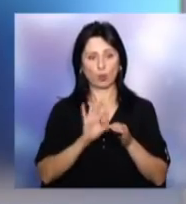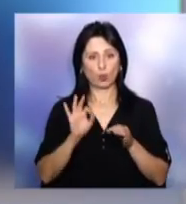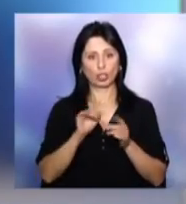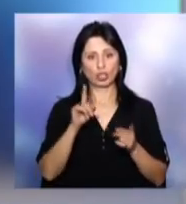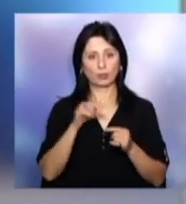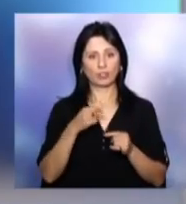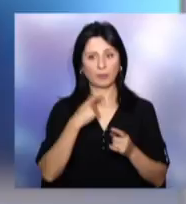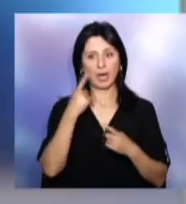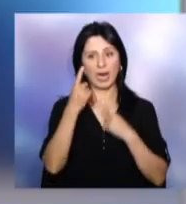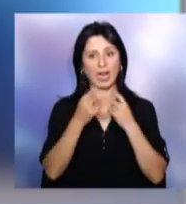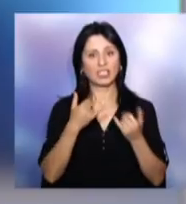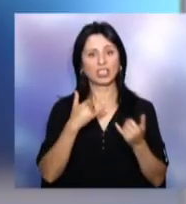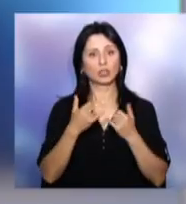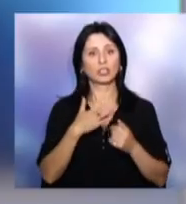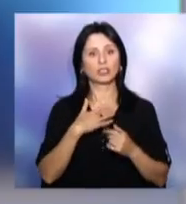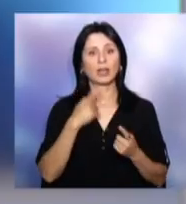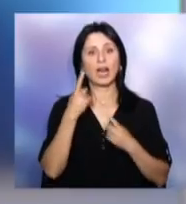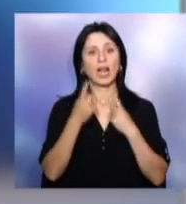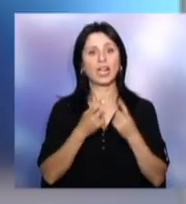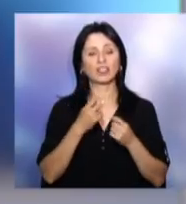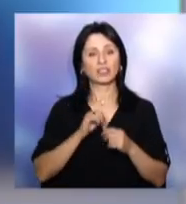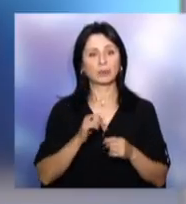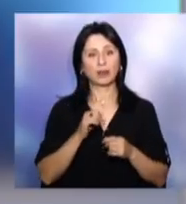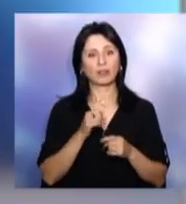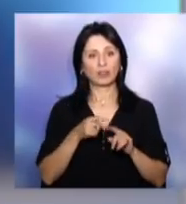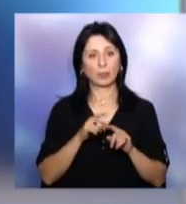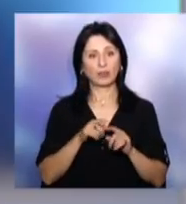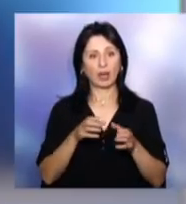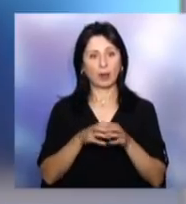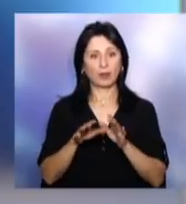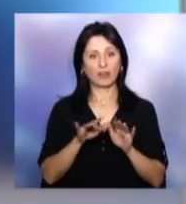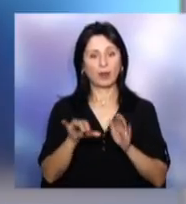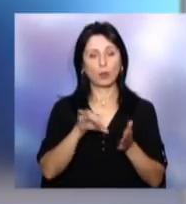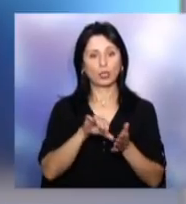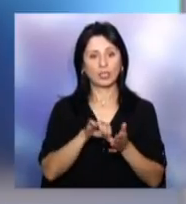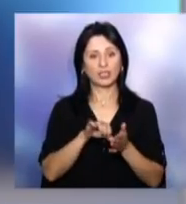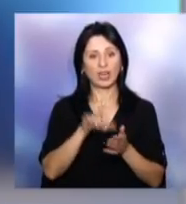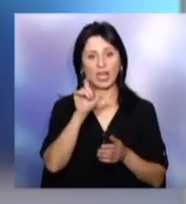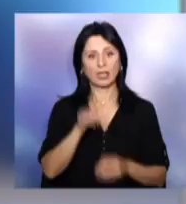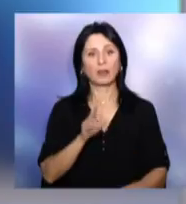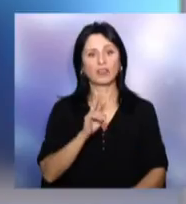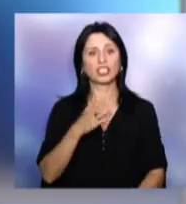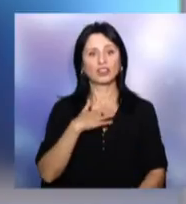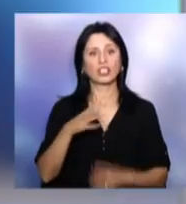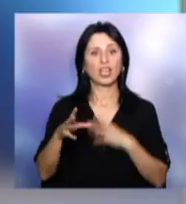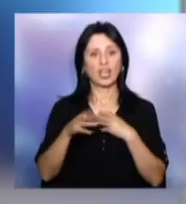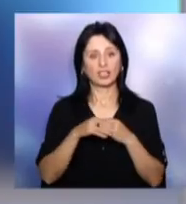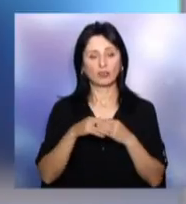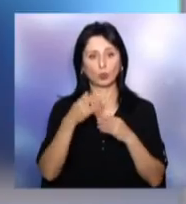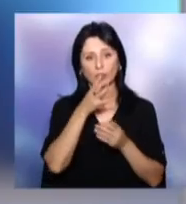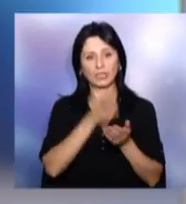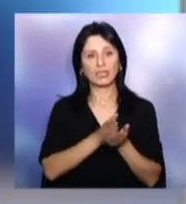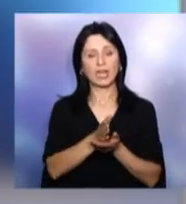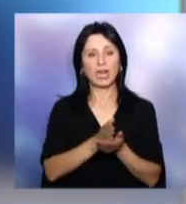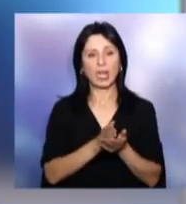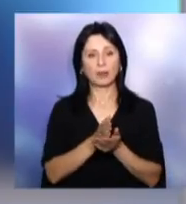შესაბამისად, ჩვენი გადაცემის სტუმარია, ჩვენი გადაცემის მეგობარი და აი ამ კამპანიის მონაწილე ადამიანი, რომელიც ჩვენთან ერთად უკვე